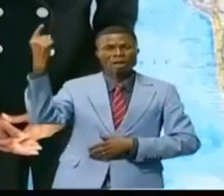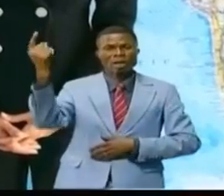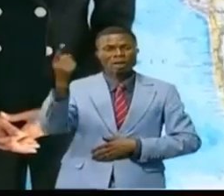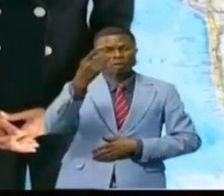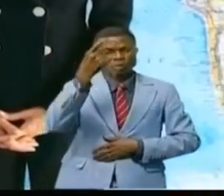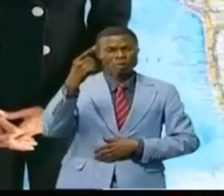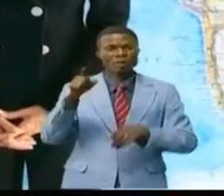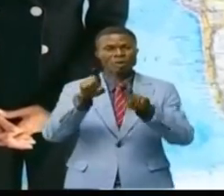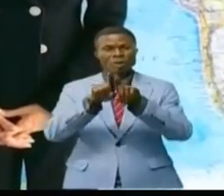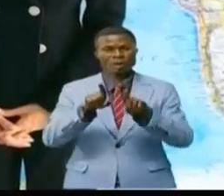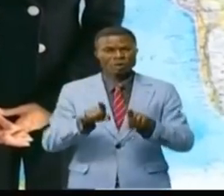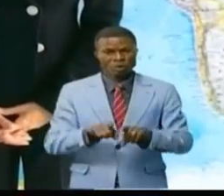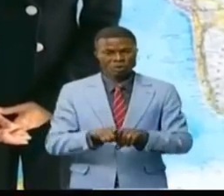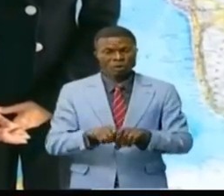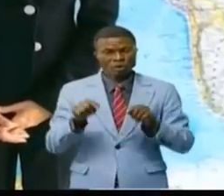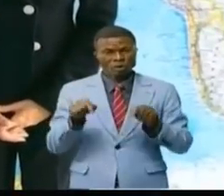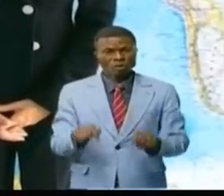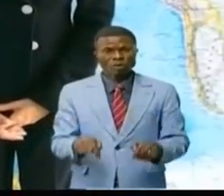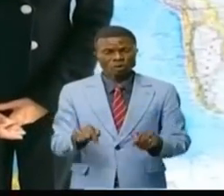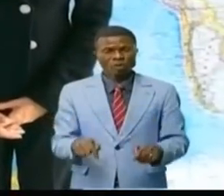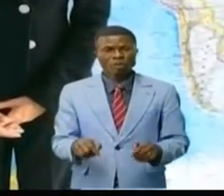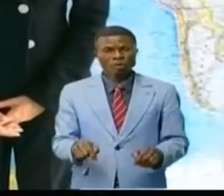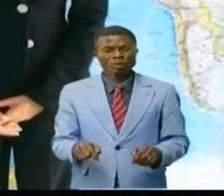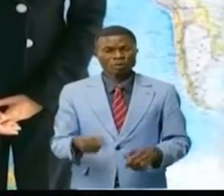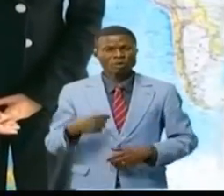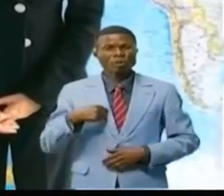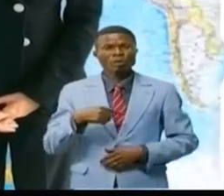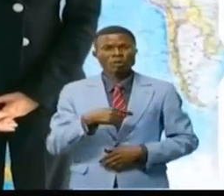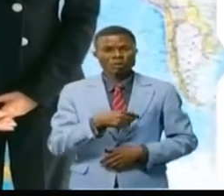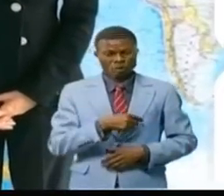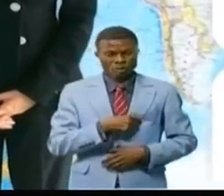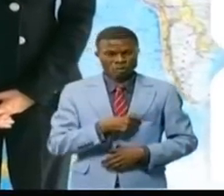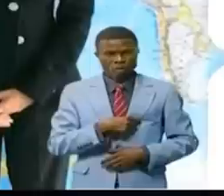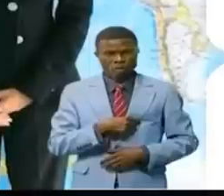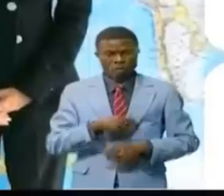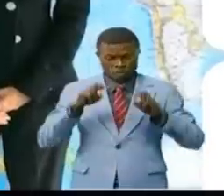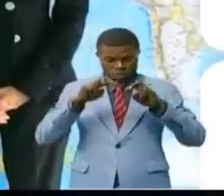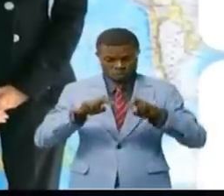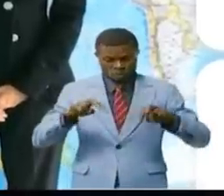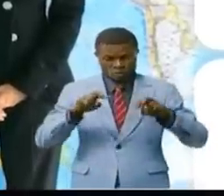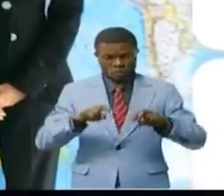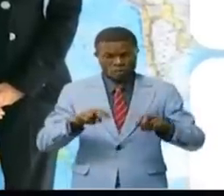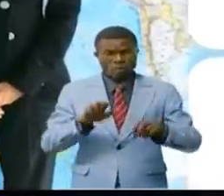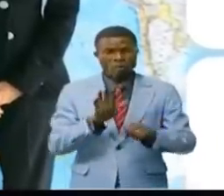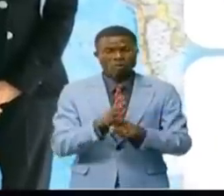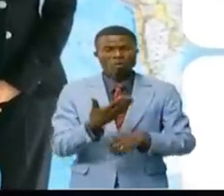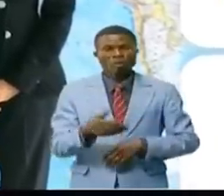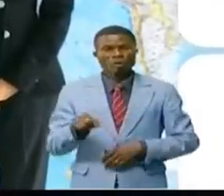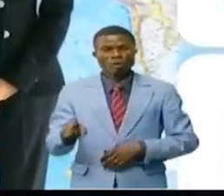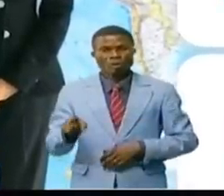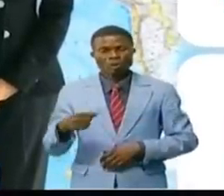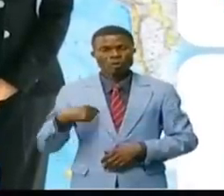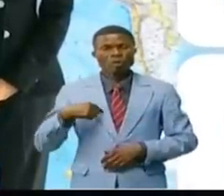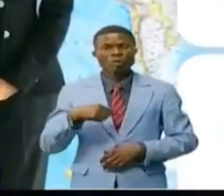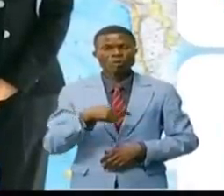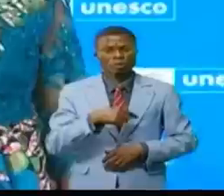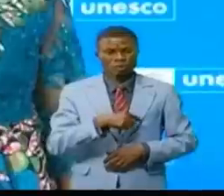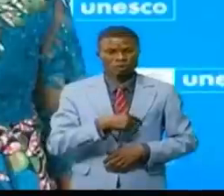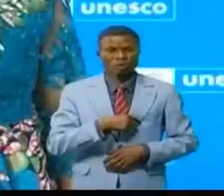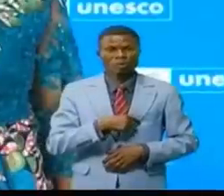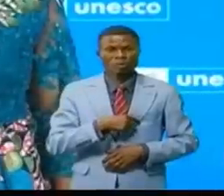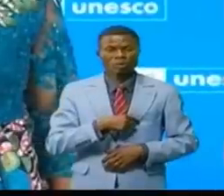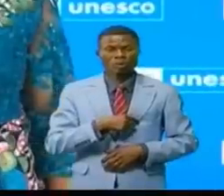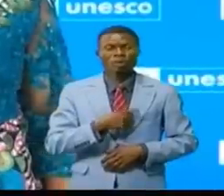Et aujourd'hui, nous ne sommes plus en quête d'identité, nous sommes